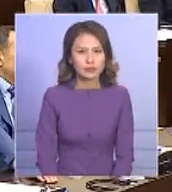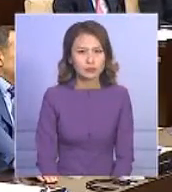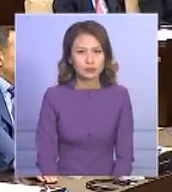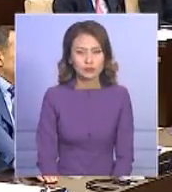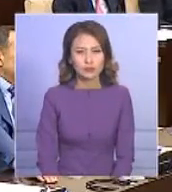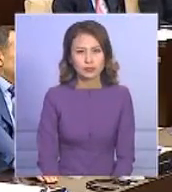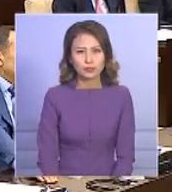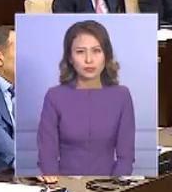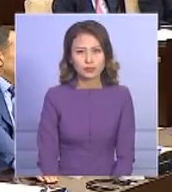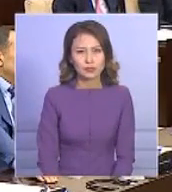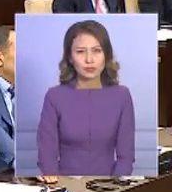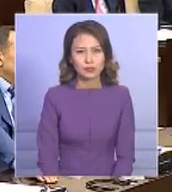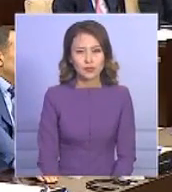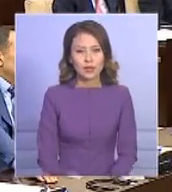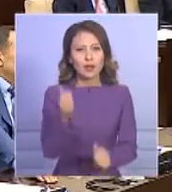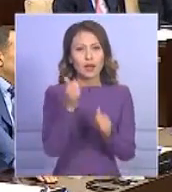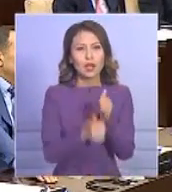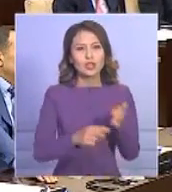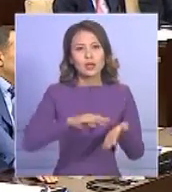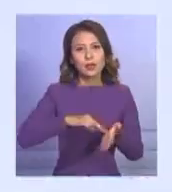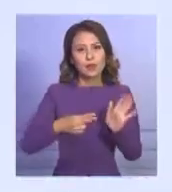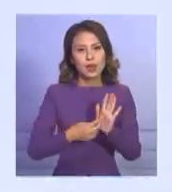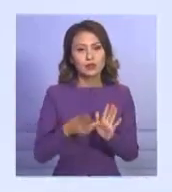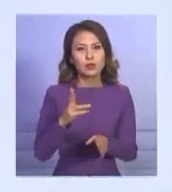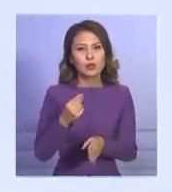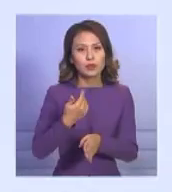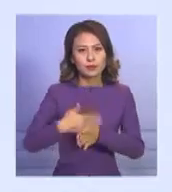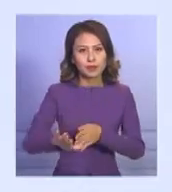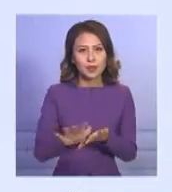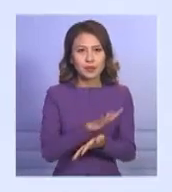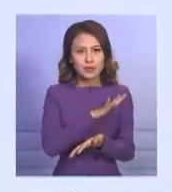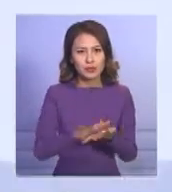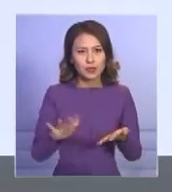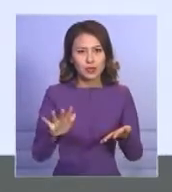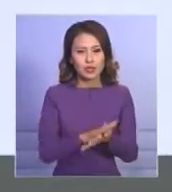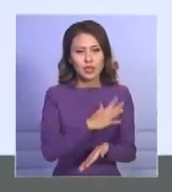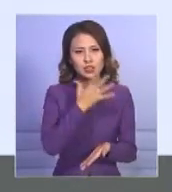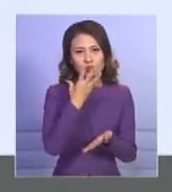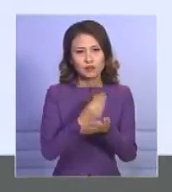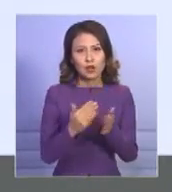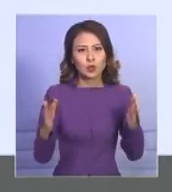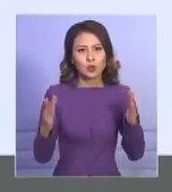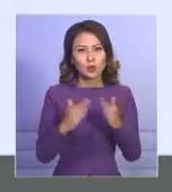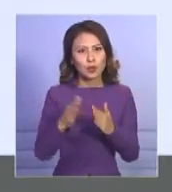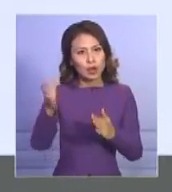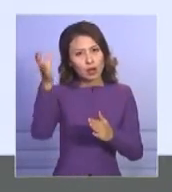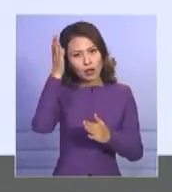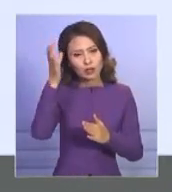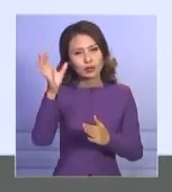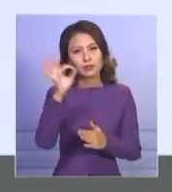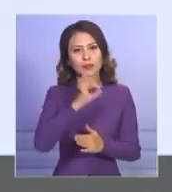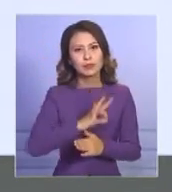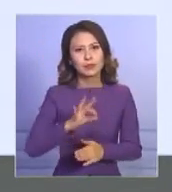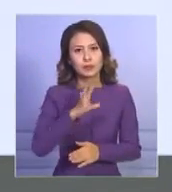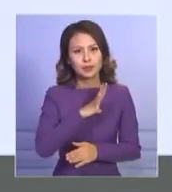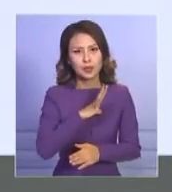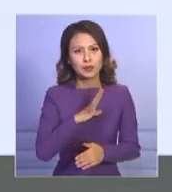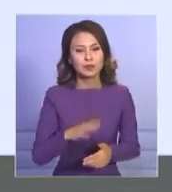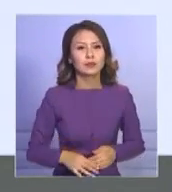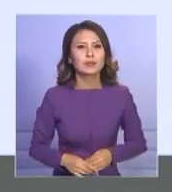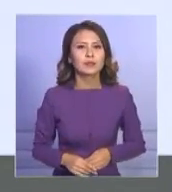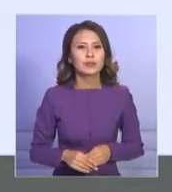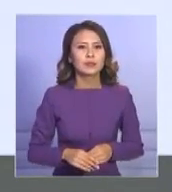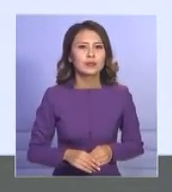Әр жоба бойынша орталық бөлетін грант сомасы ғылыми ұйымның сұраған сомасына байланысты. Әр